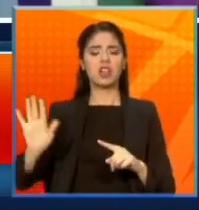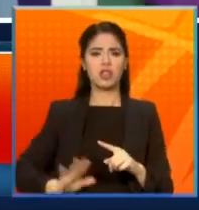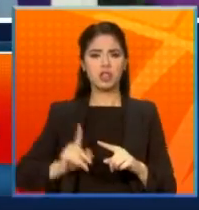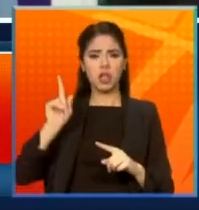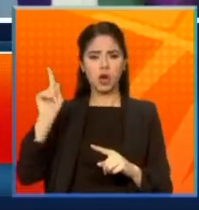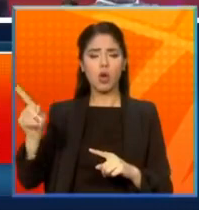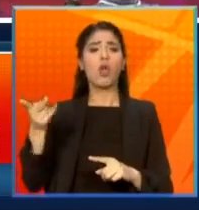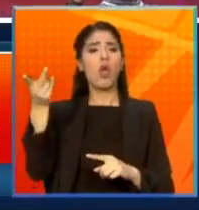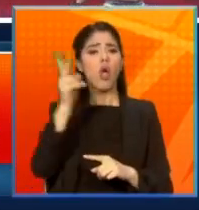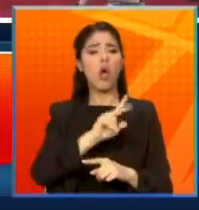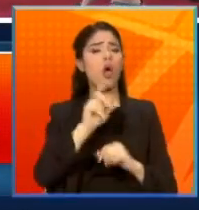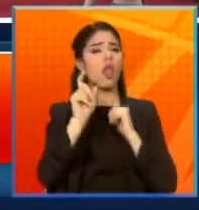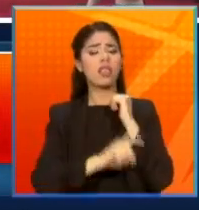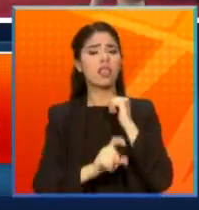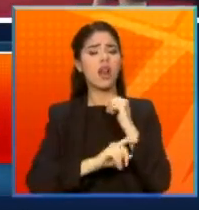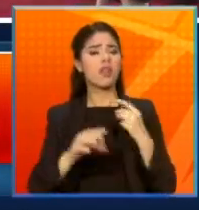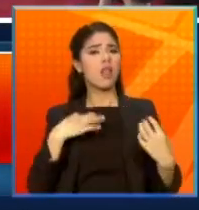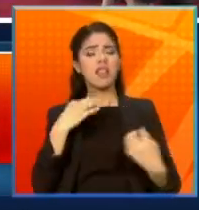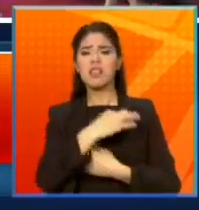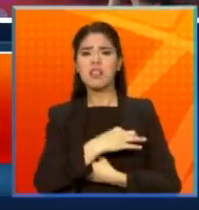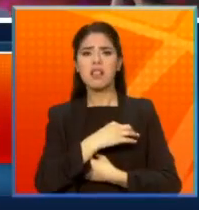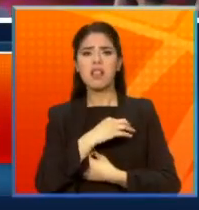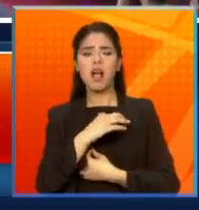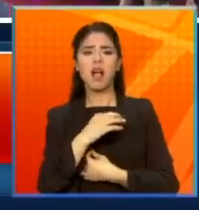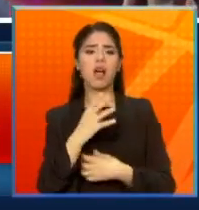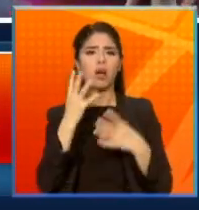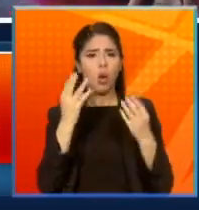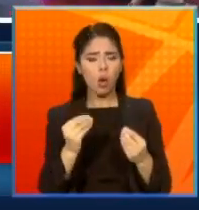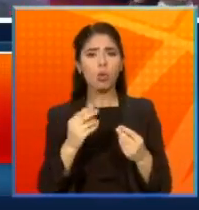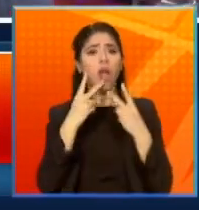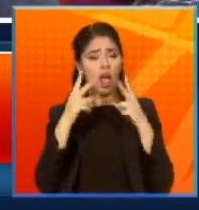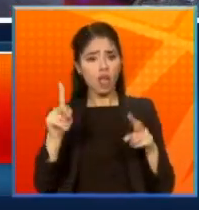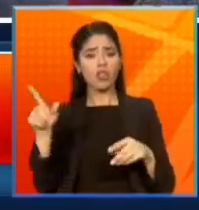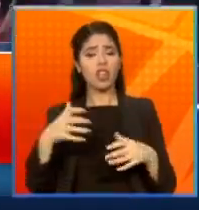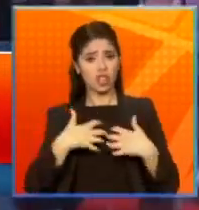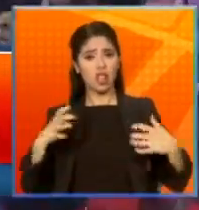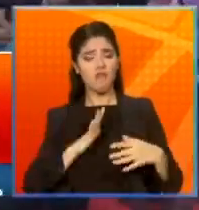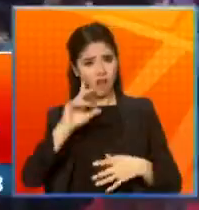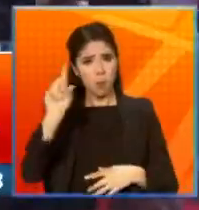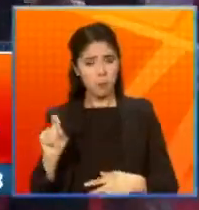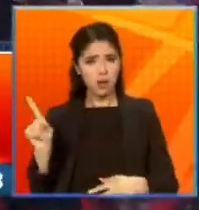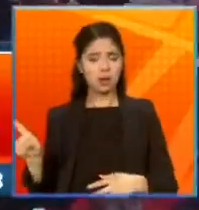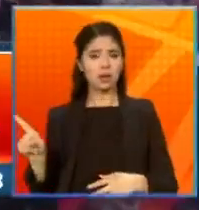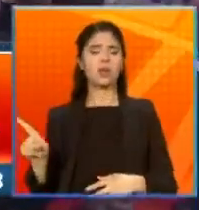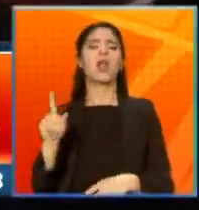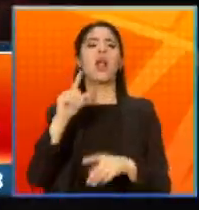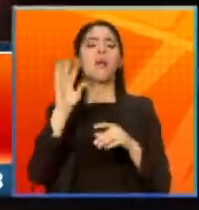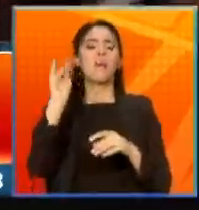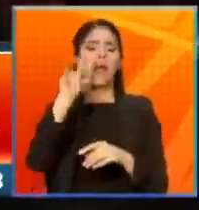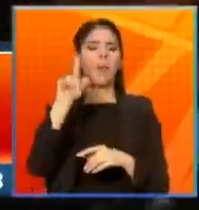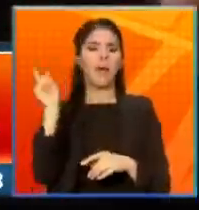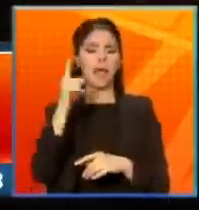ölü teröristlere nasıl saygı duruşunda bulunduklarını açıklayacak yüreğe sahip midir? MHP lideri Devlet